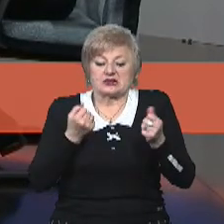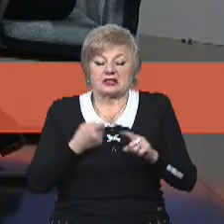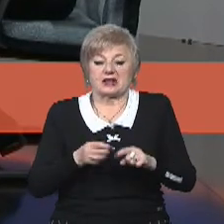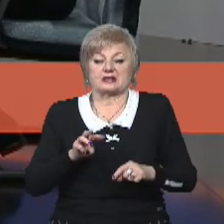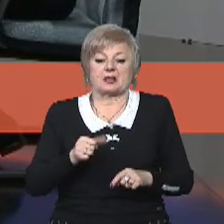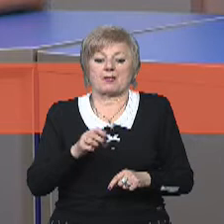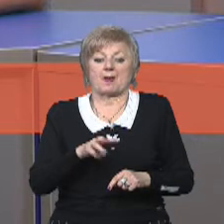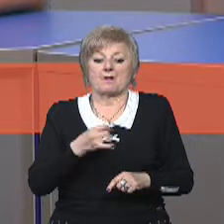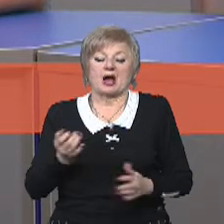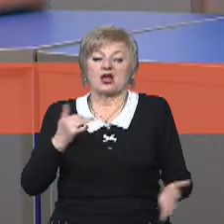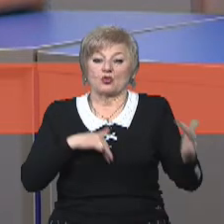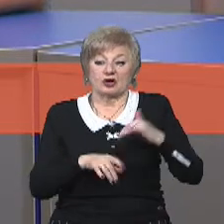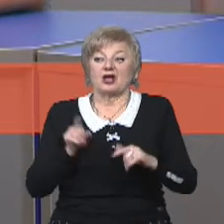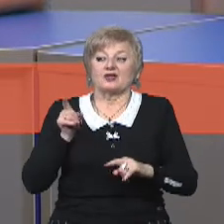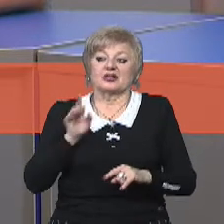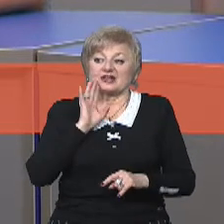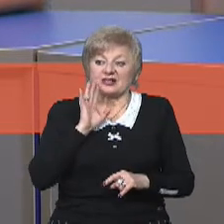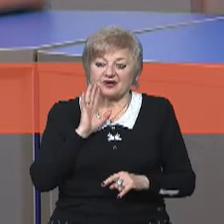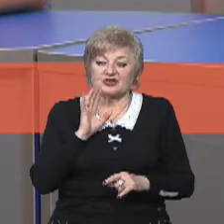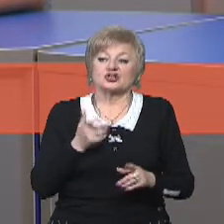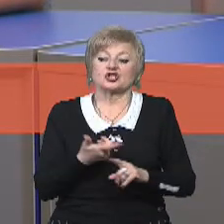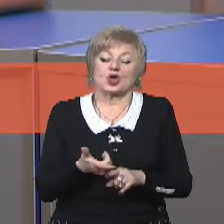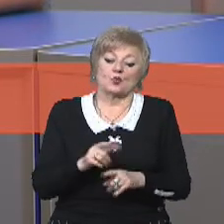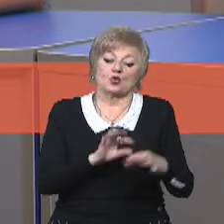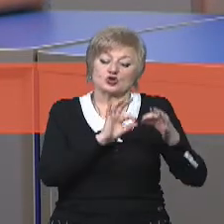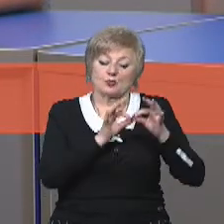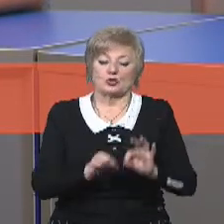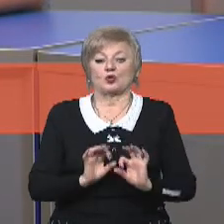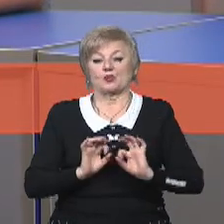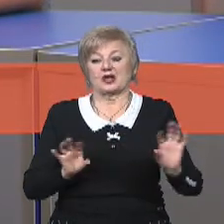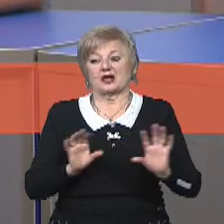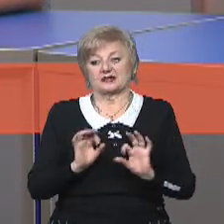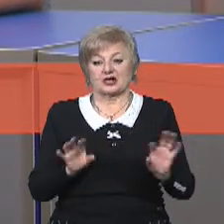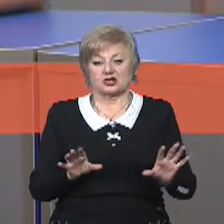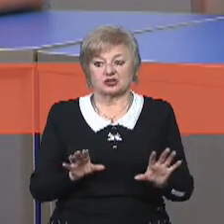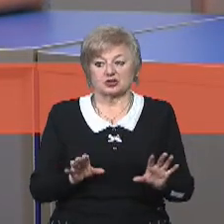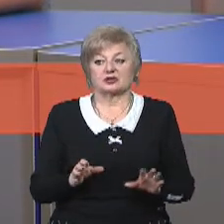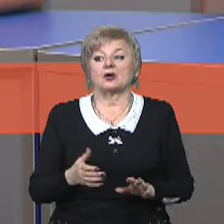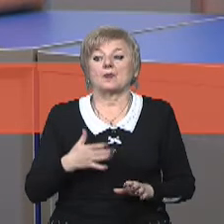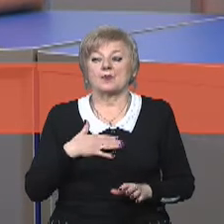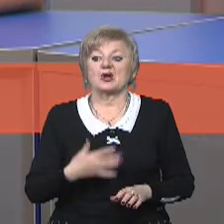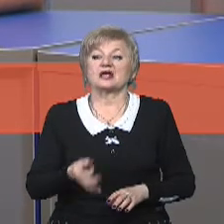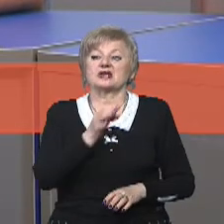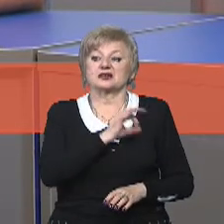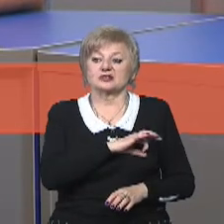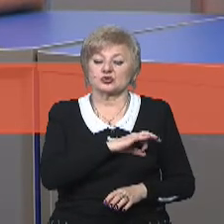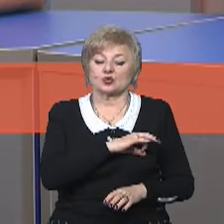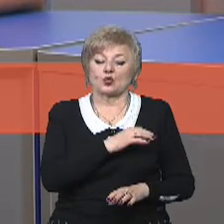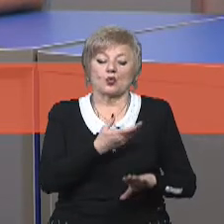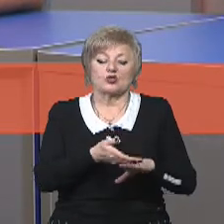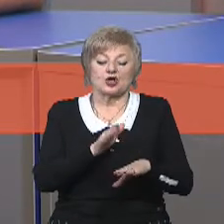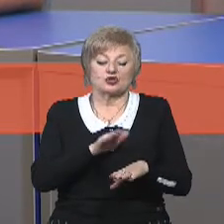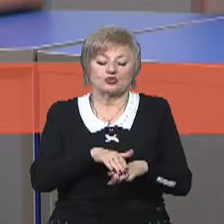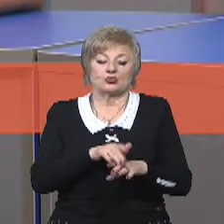це моя шановна колега більш дрібніше розкаже, це пізніше. Ми використовували важку техніку